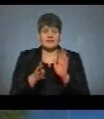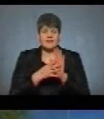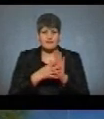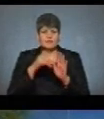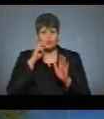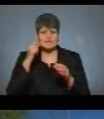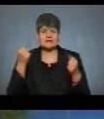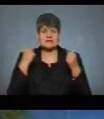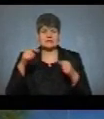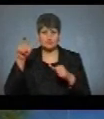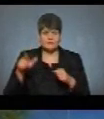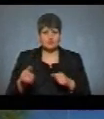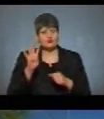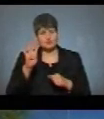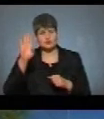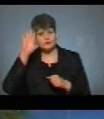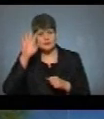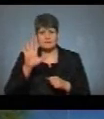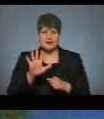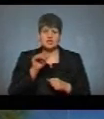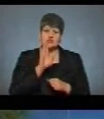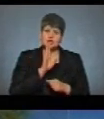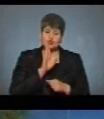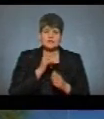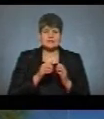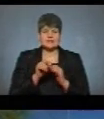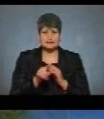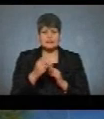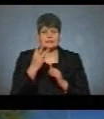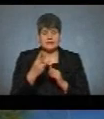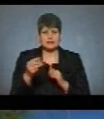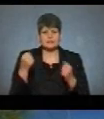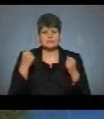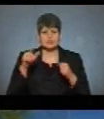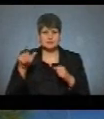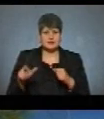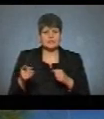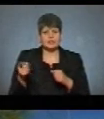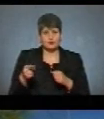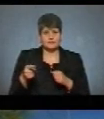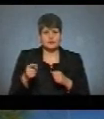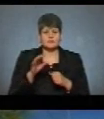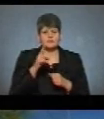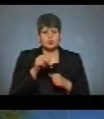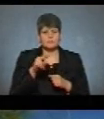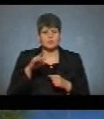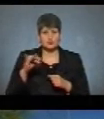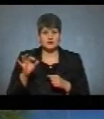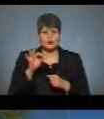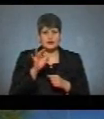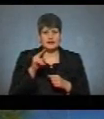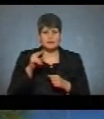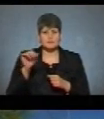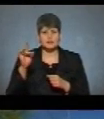українських спортсменів, 4 чоловіків і 5 жінок. Серед них 3 спортсменів з Тернопільщини – це Дмитро Підручний, Олена Підгрушна та